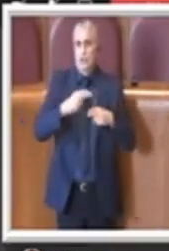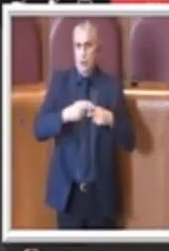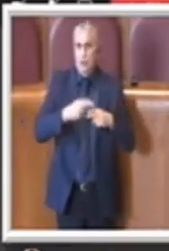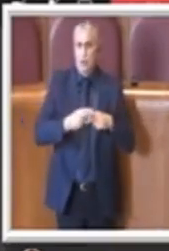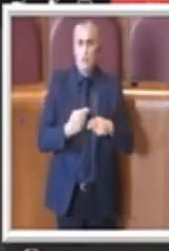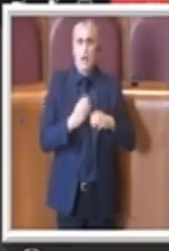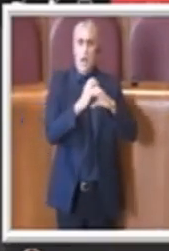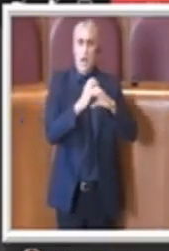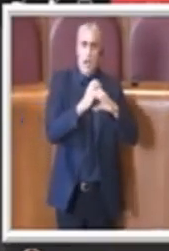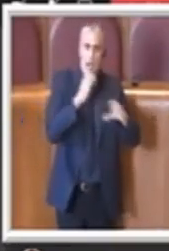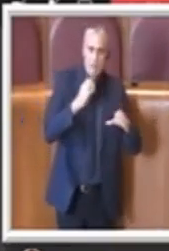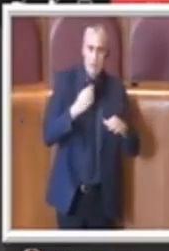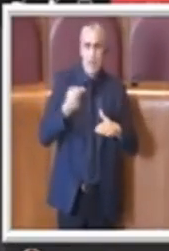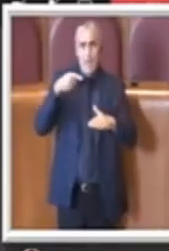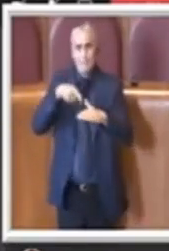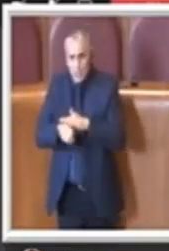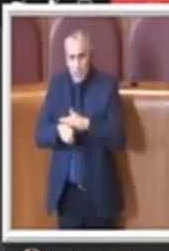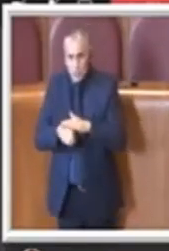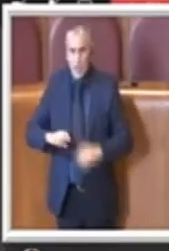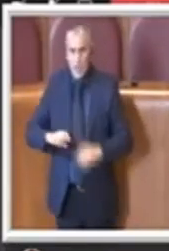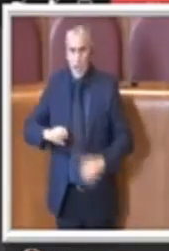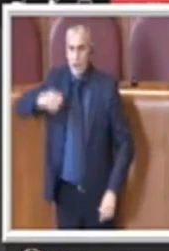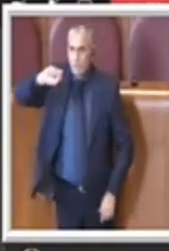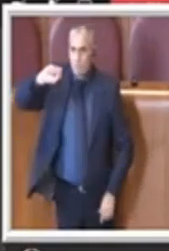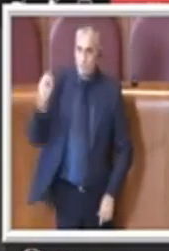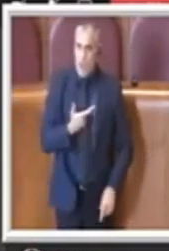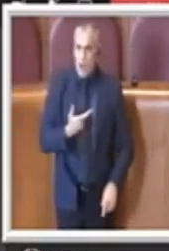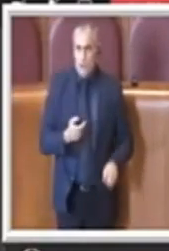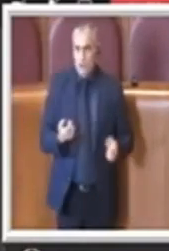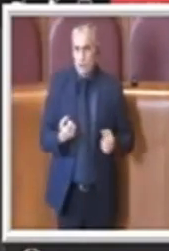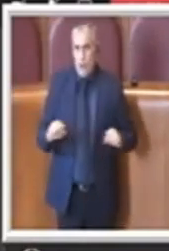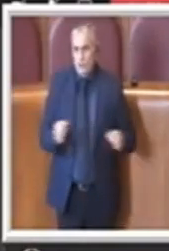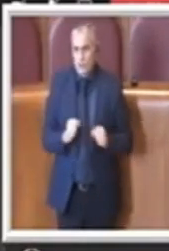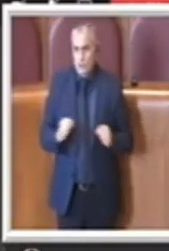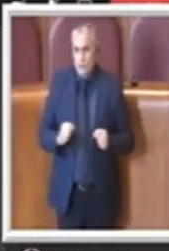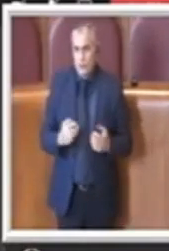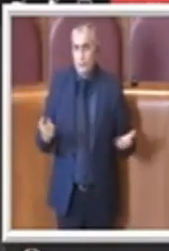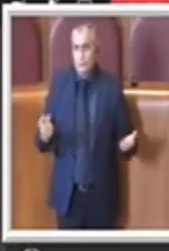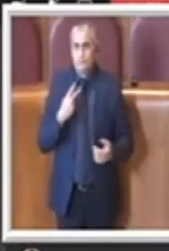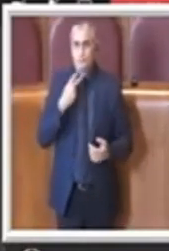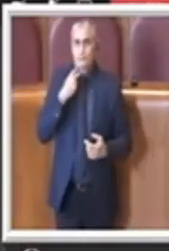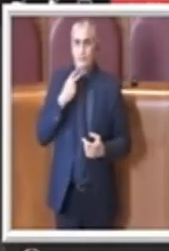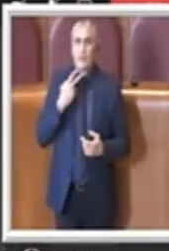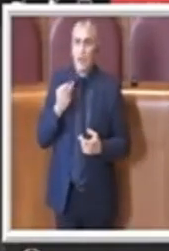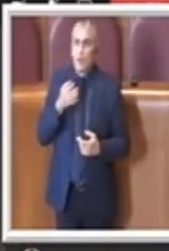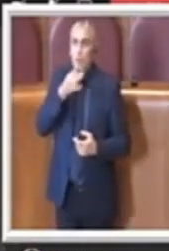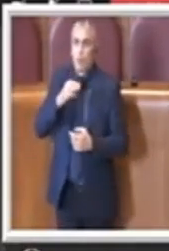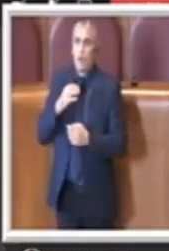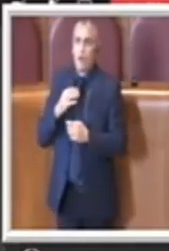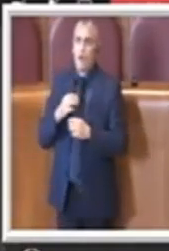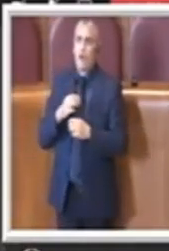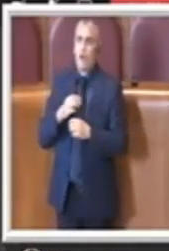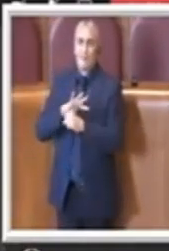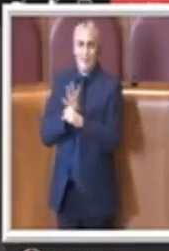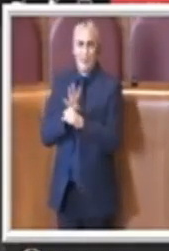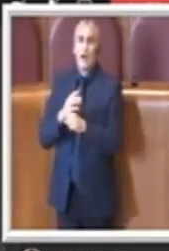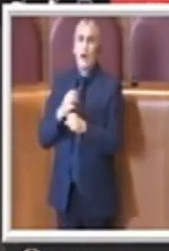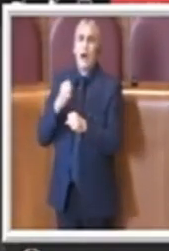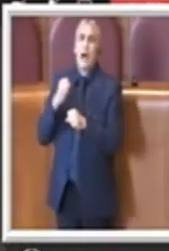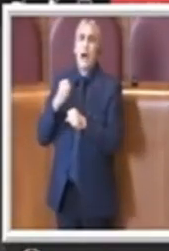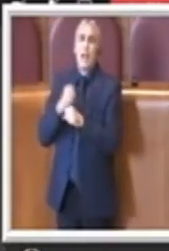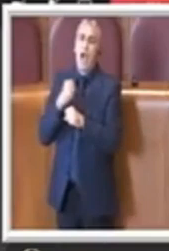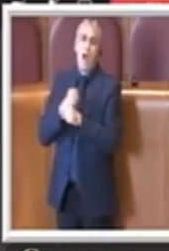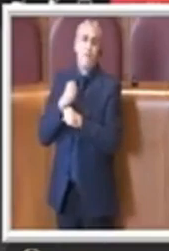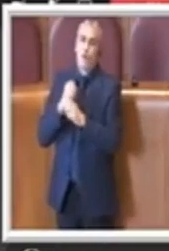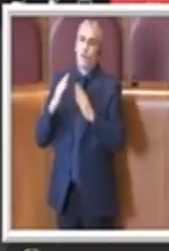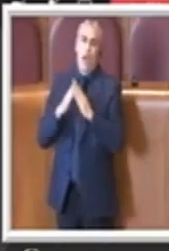di metropolitana in tempi così rapidi non si può fare in una cosa da fare lo smart walking e cercare di far sì che meno persone possano circolare